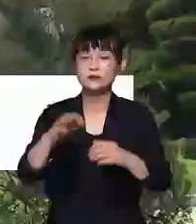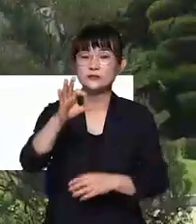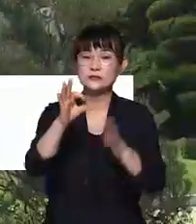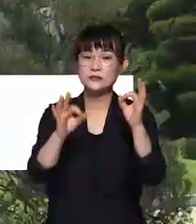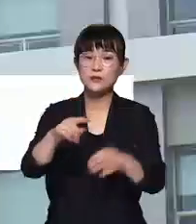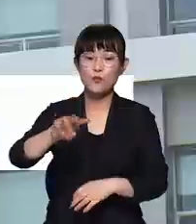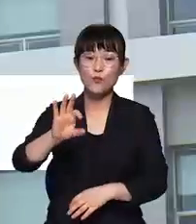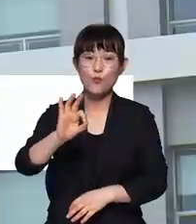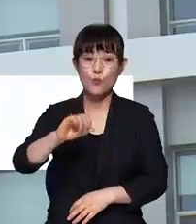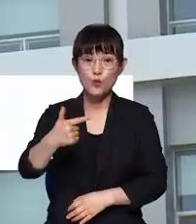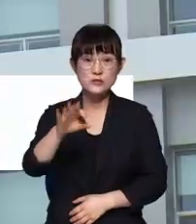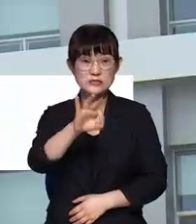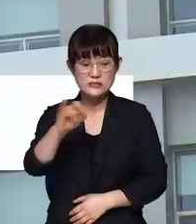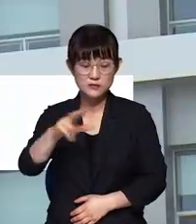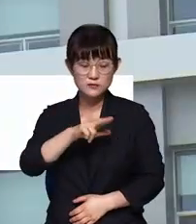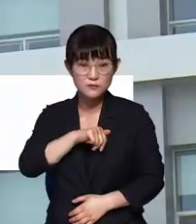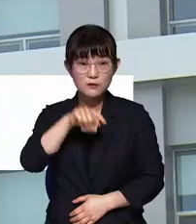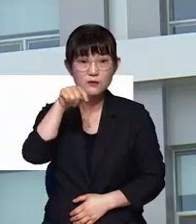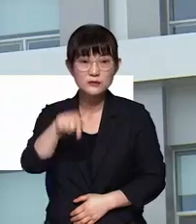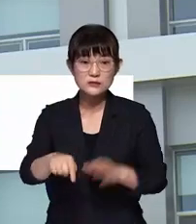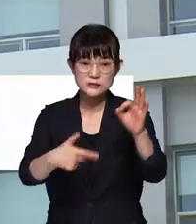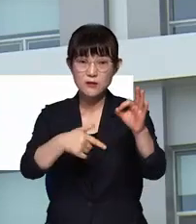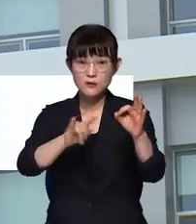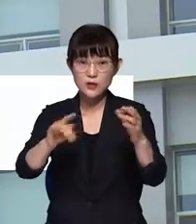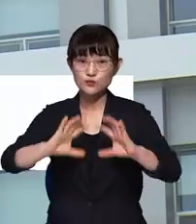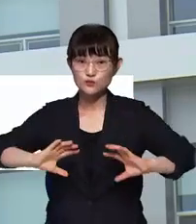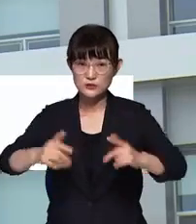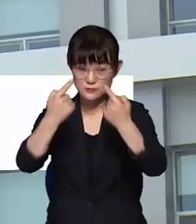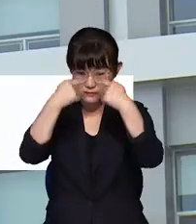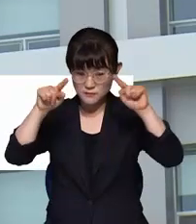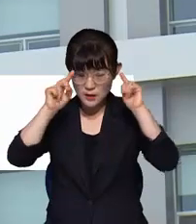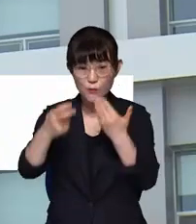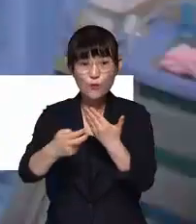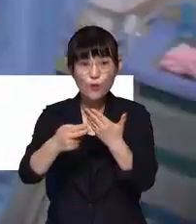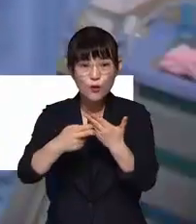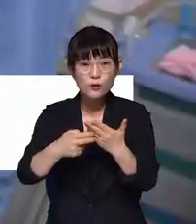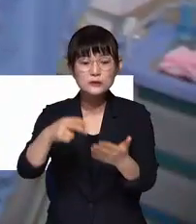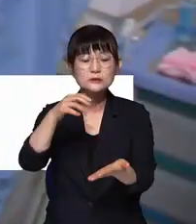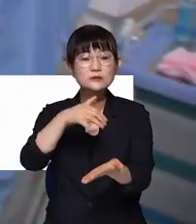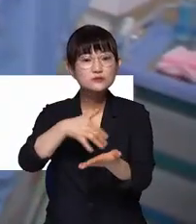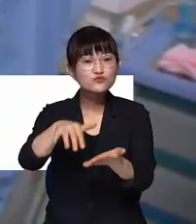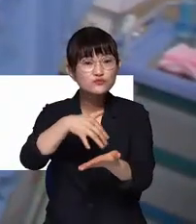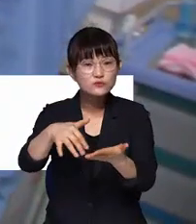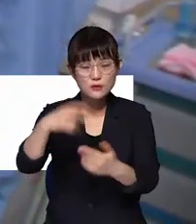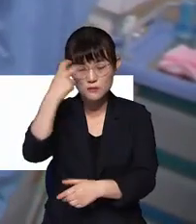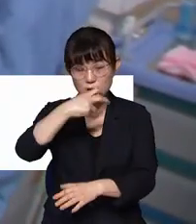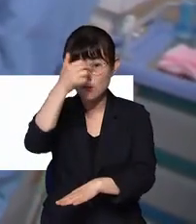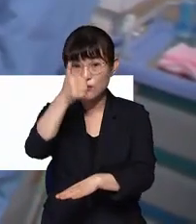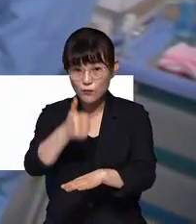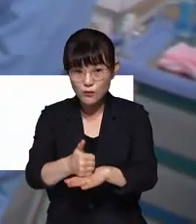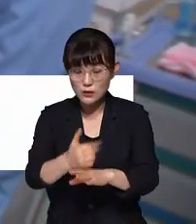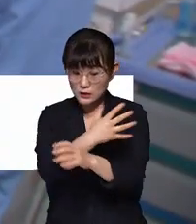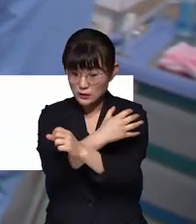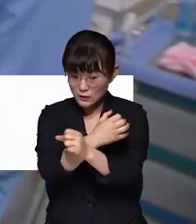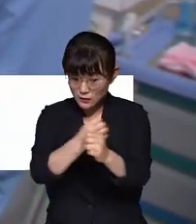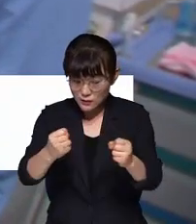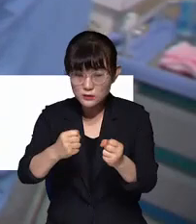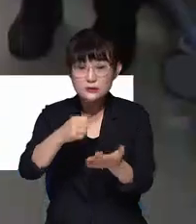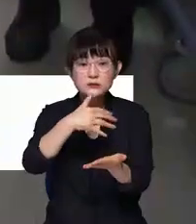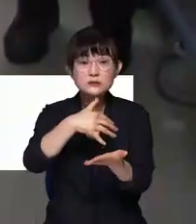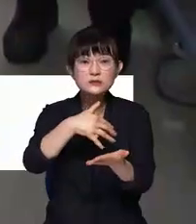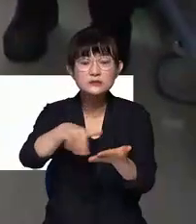김원희 더불어민주당 의원이 전국 10개 국립대학교 병원의 촉탁의와 진료 의사 등 계약직 의사 현황을 분석한